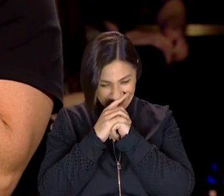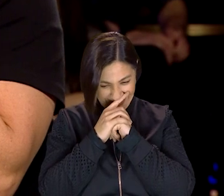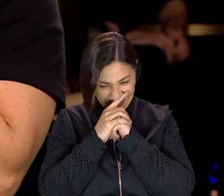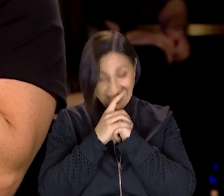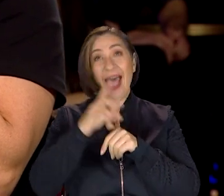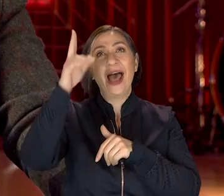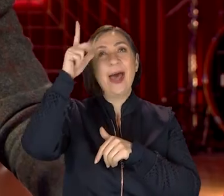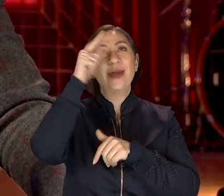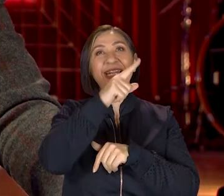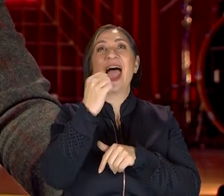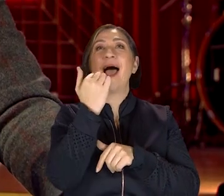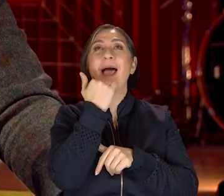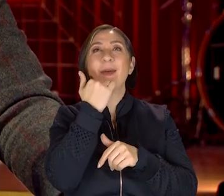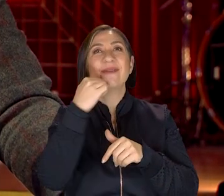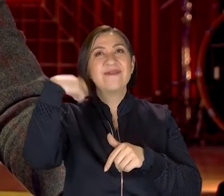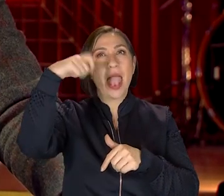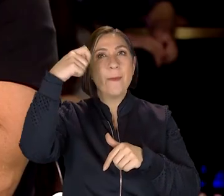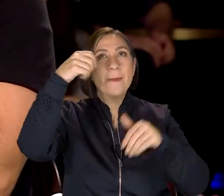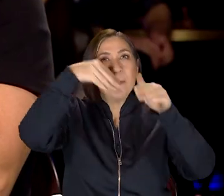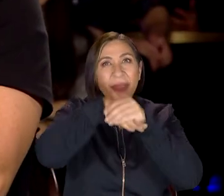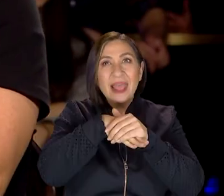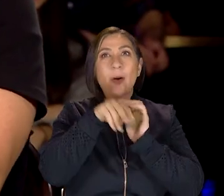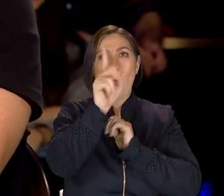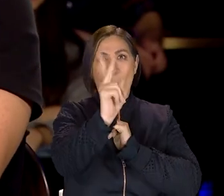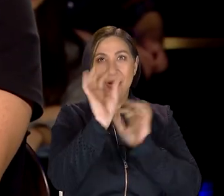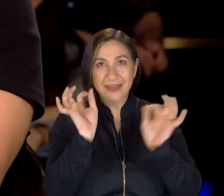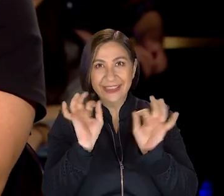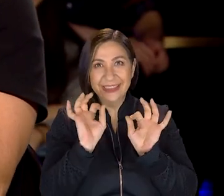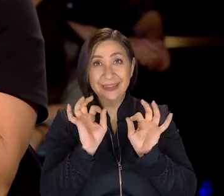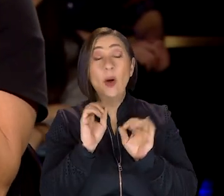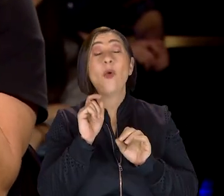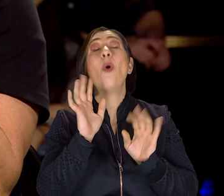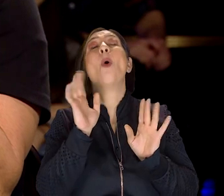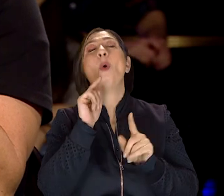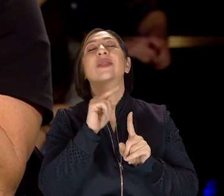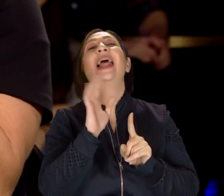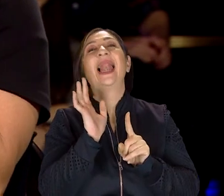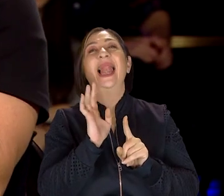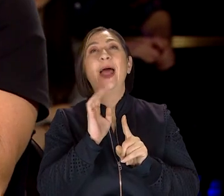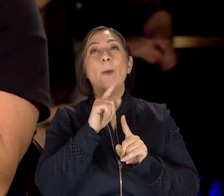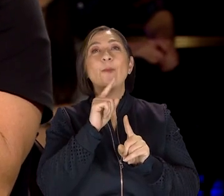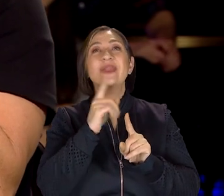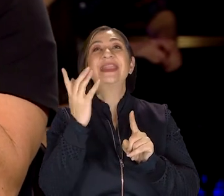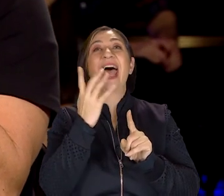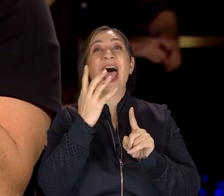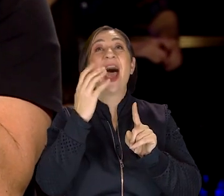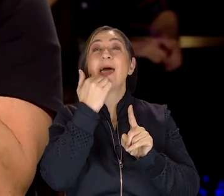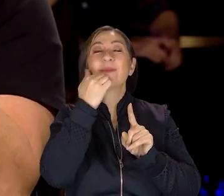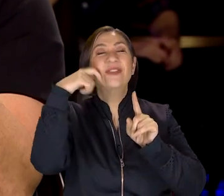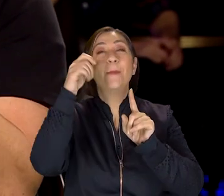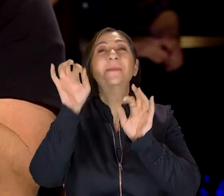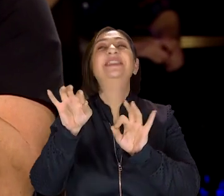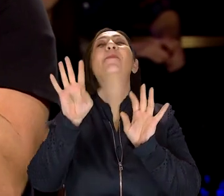Los Angeles'ta erotik film sektörüne girdiğin dönem değil mi? Şeyde. Yok, bu aslında hani casting yapmamıştım o arada ama